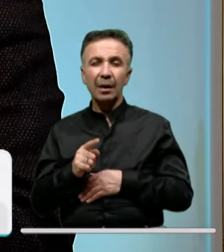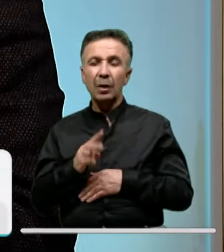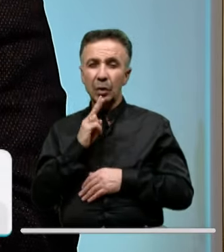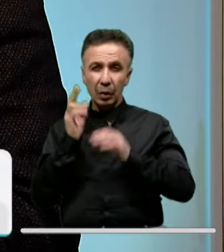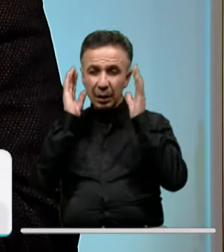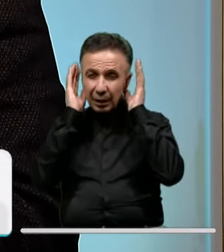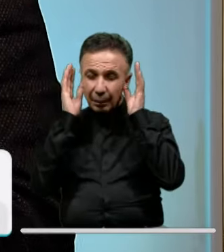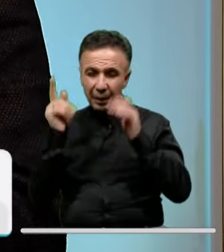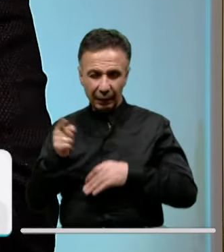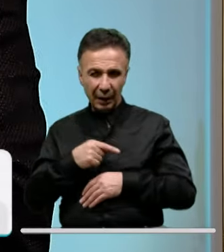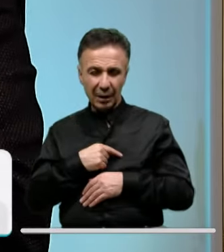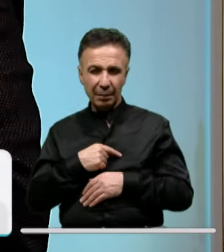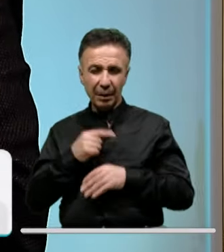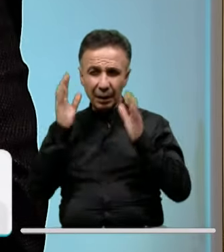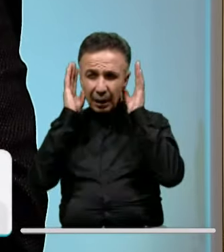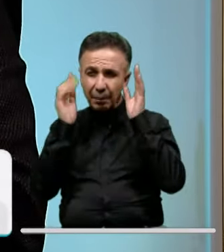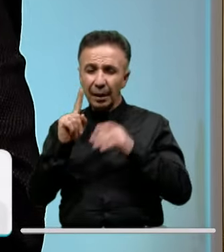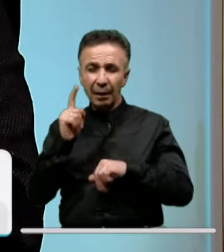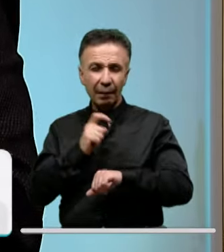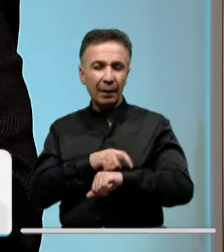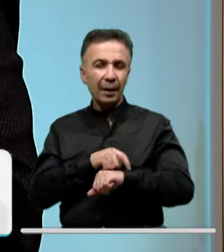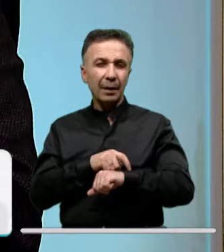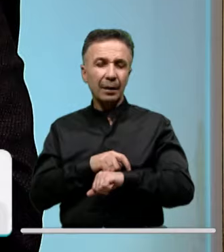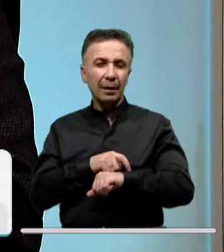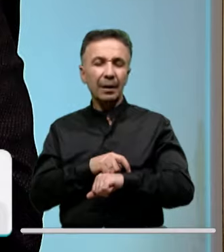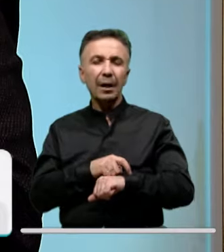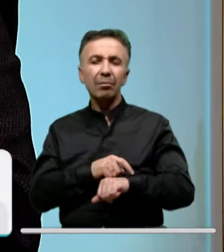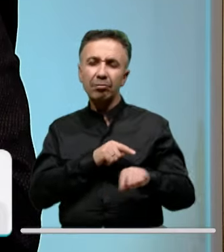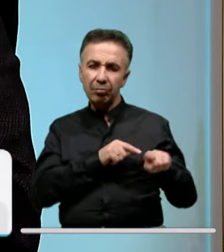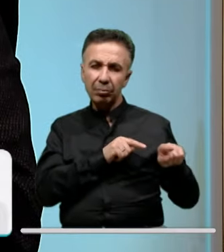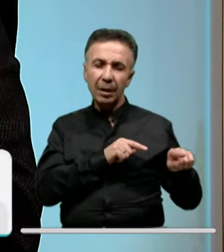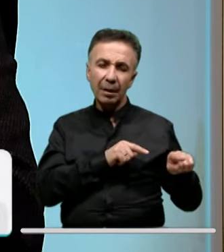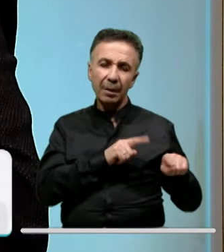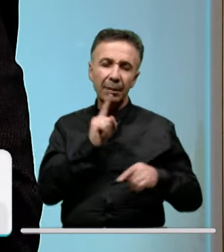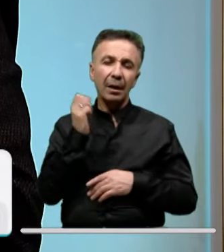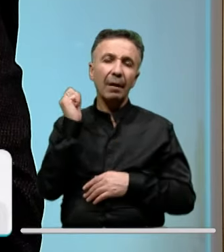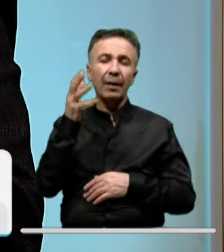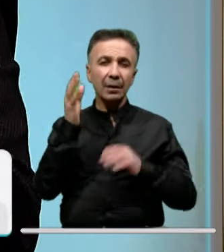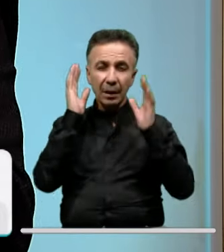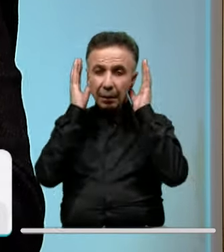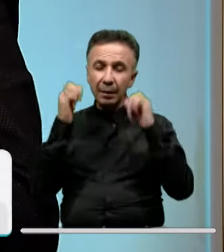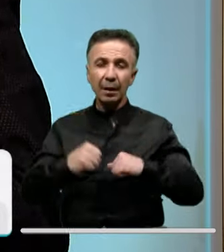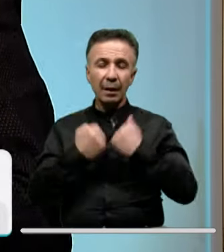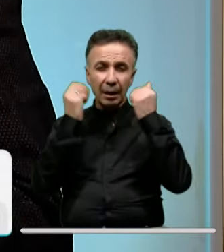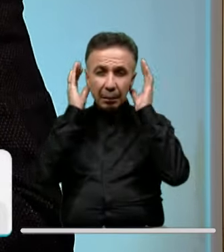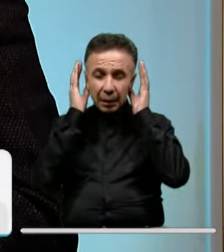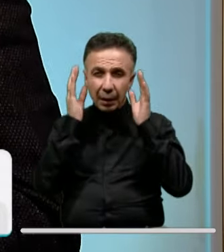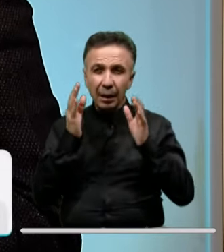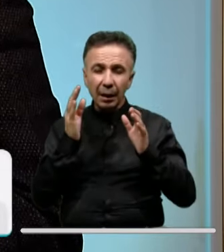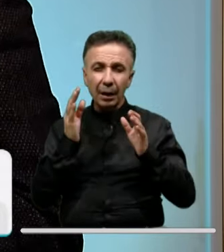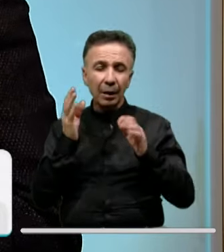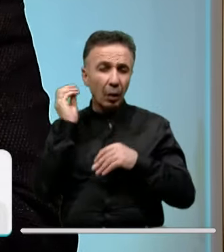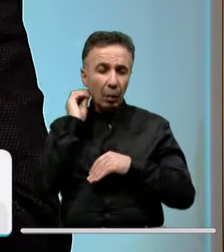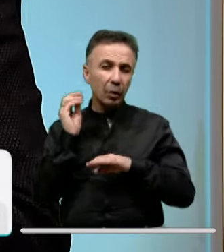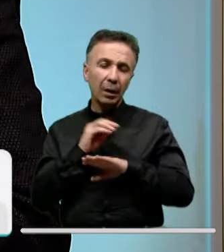ederek yani ne yapabilirler? Bir vaktin peşine onlarca yani birden fazla namazı kılınarak bir an önce